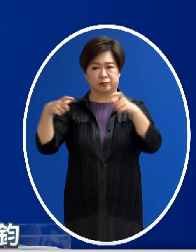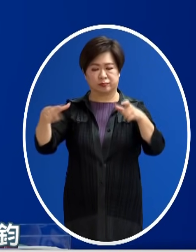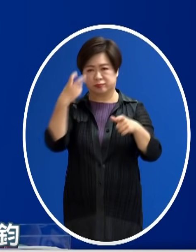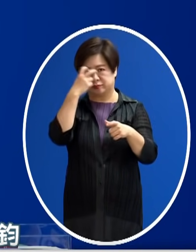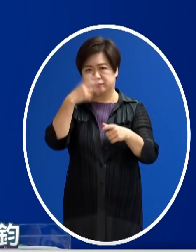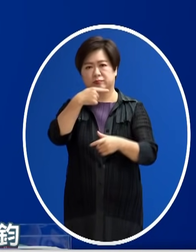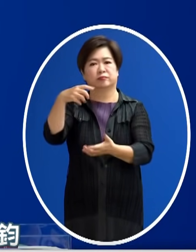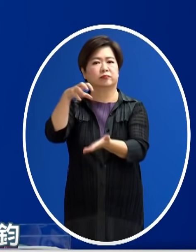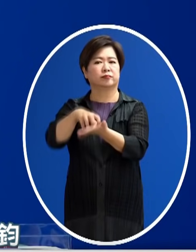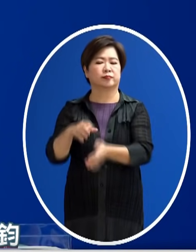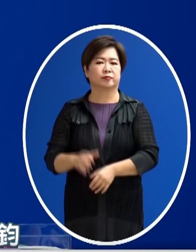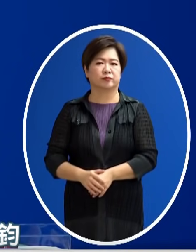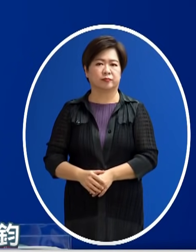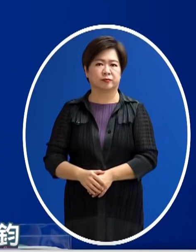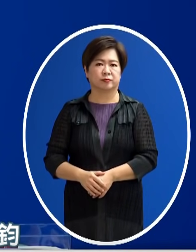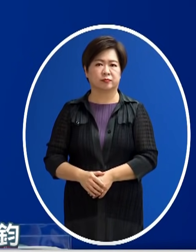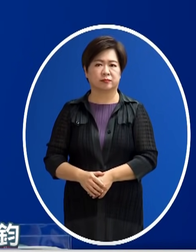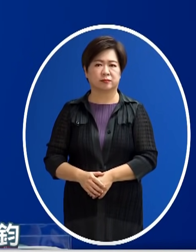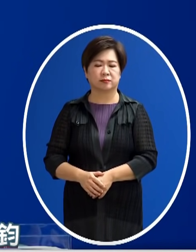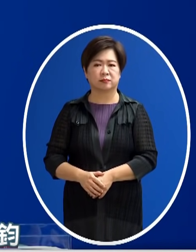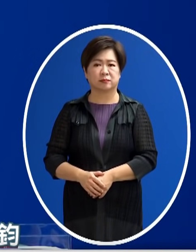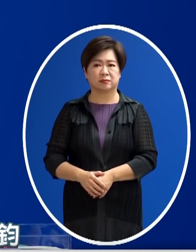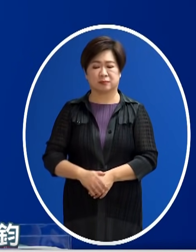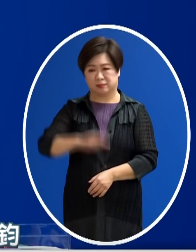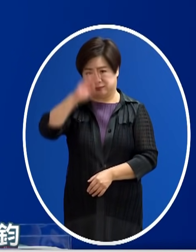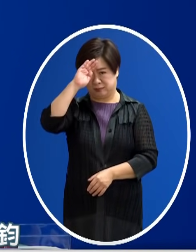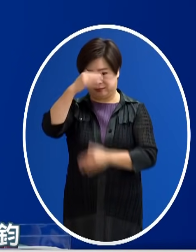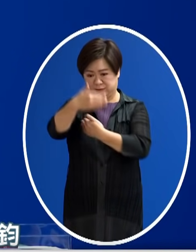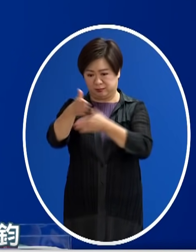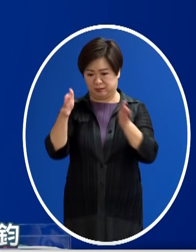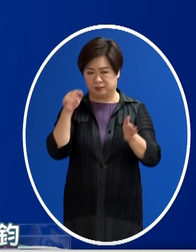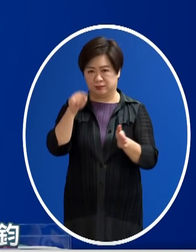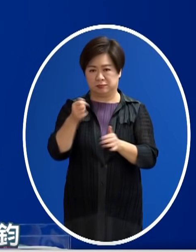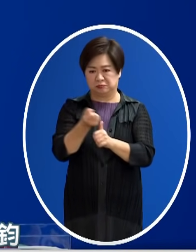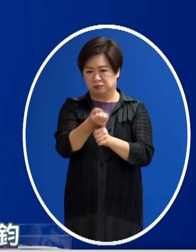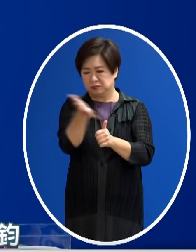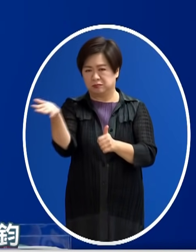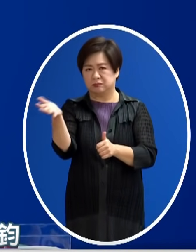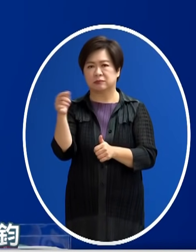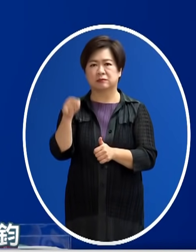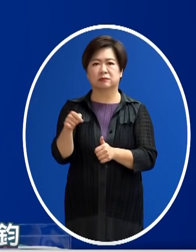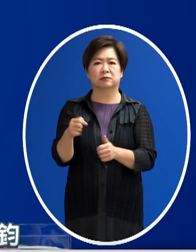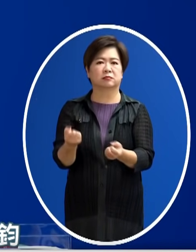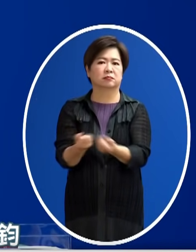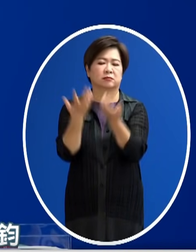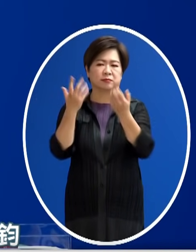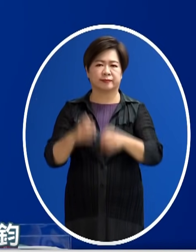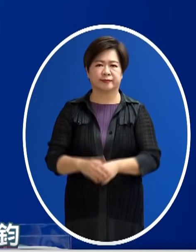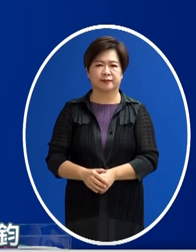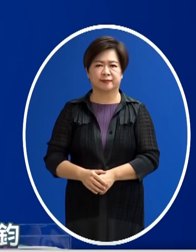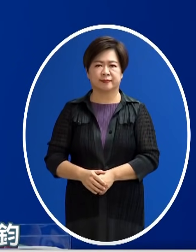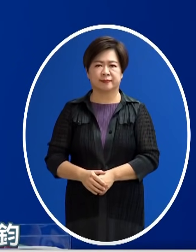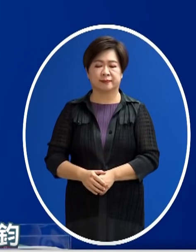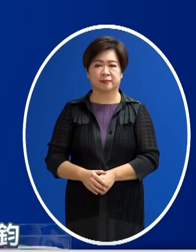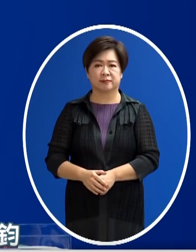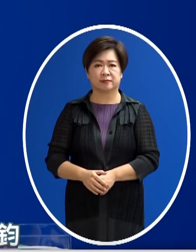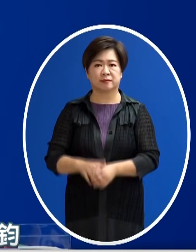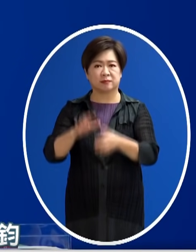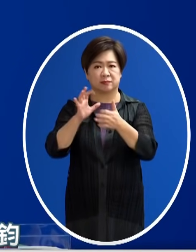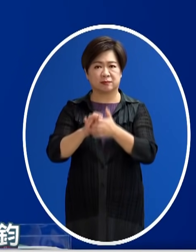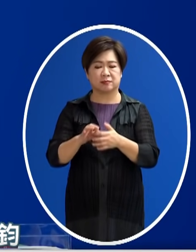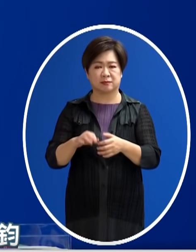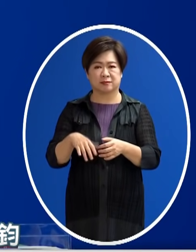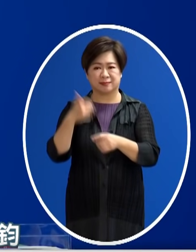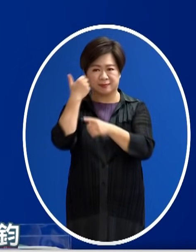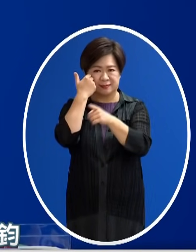是阴性，不过因为这个因应这个病房当中有这样的3位确诊的一个情形，所以当然相关的一些人